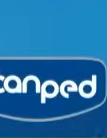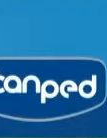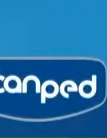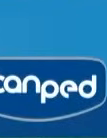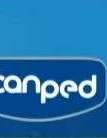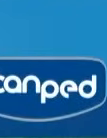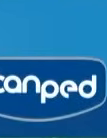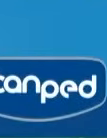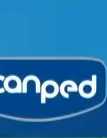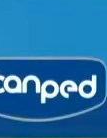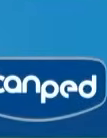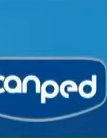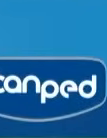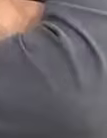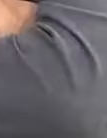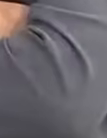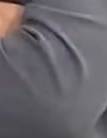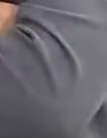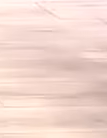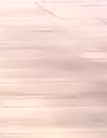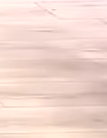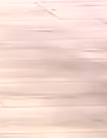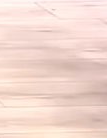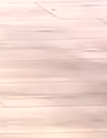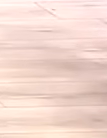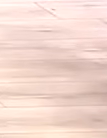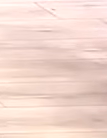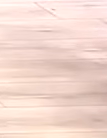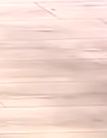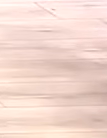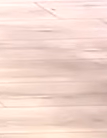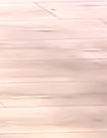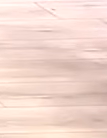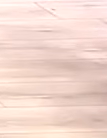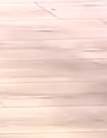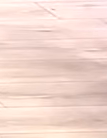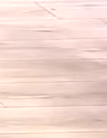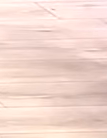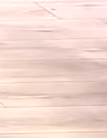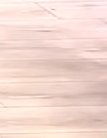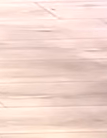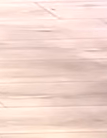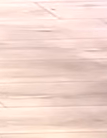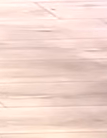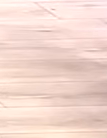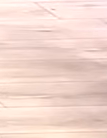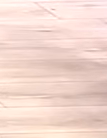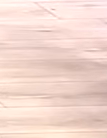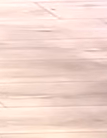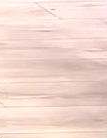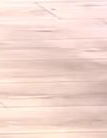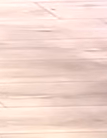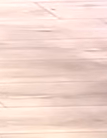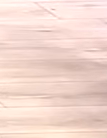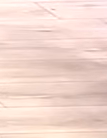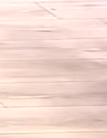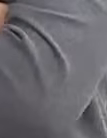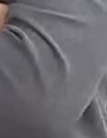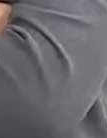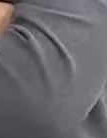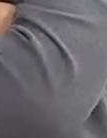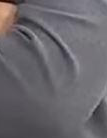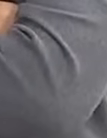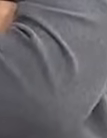İşte atıyorum A, B, C derken o C harfi bizde C değil, S ya da K diye okunur. Ondan sonra her şeyi mesela